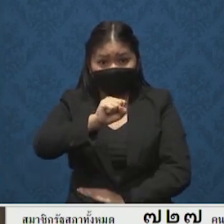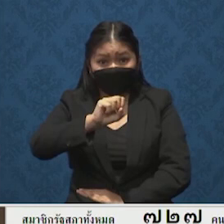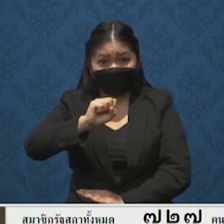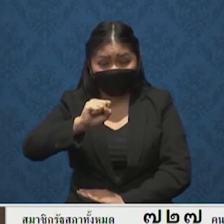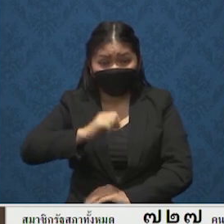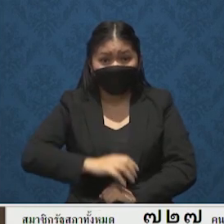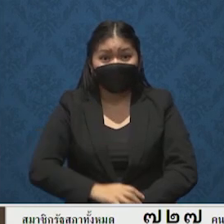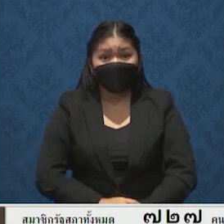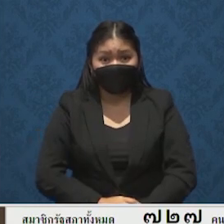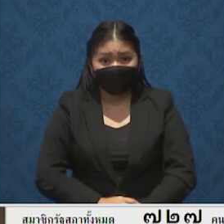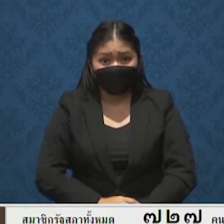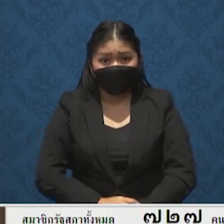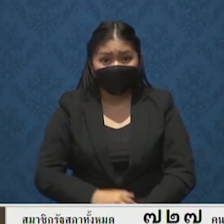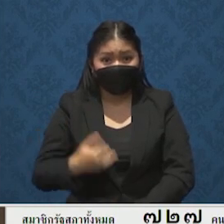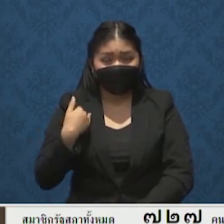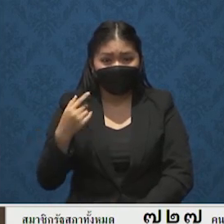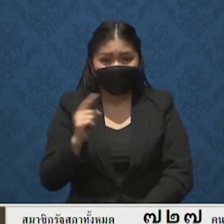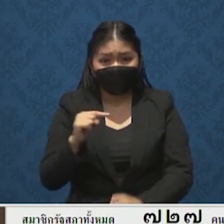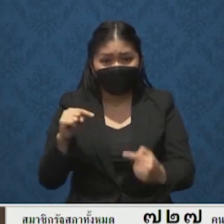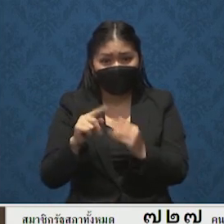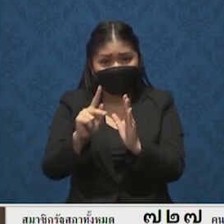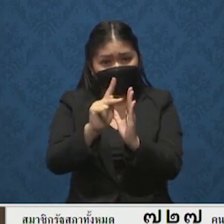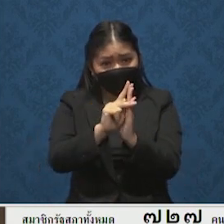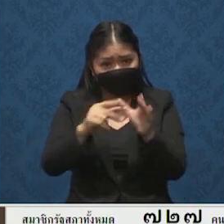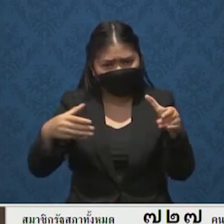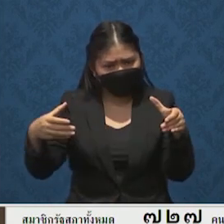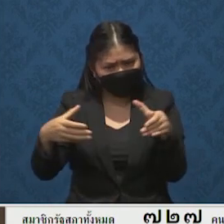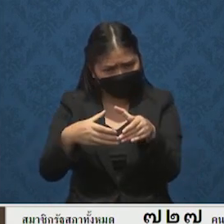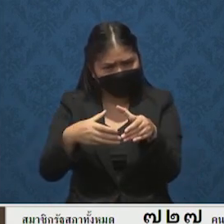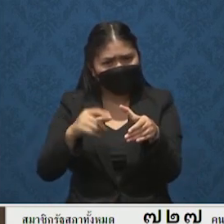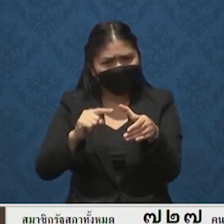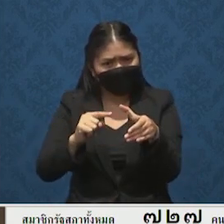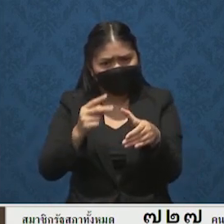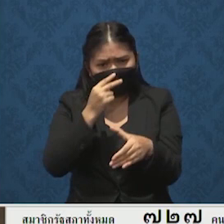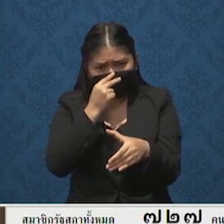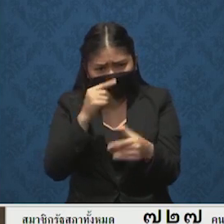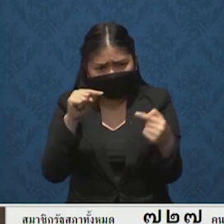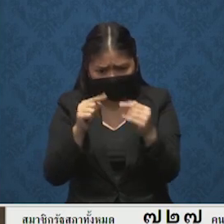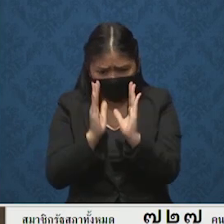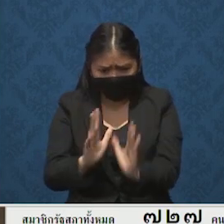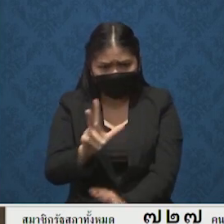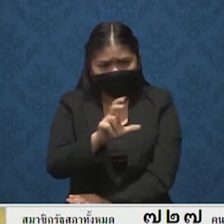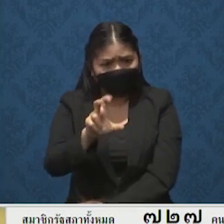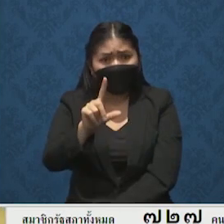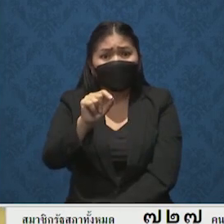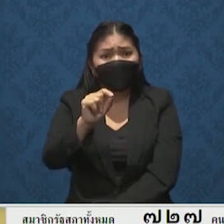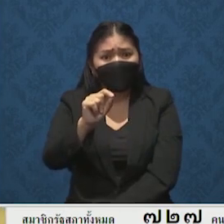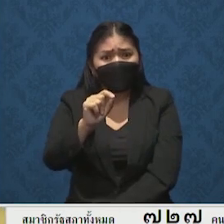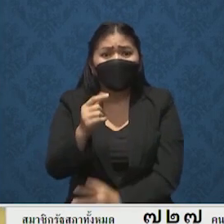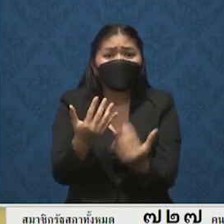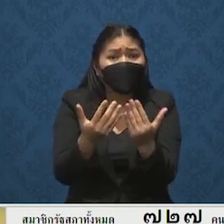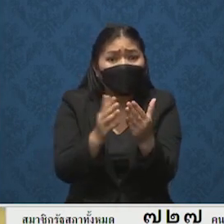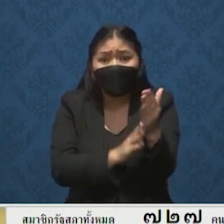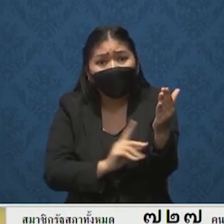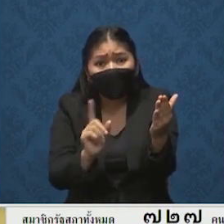ครับก็เรียกกดองค์ประชุมมาสักพักแล้วผมเดินไปดูที่หน้าจอก็ยังมี320อยู่ครับท่านประธานจะรอนานแค่ไหนครับเพ